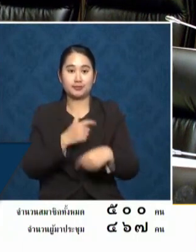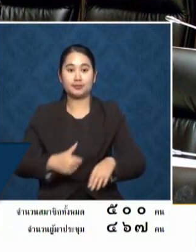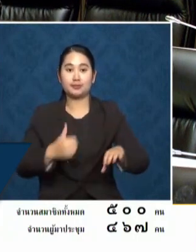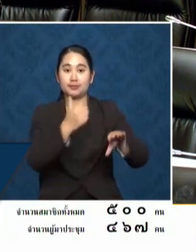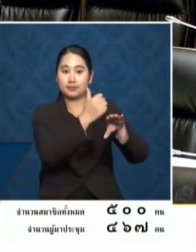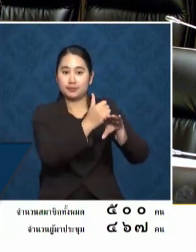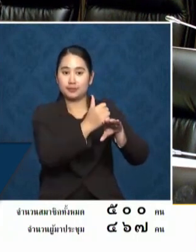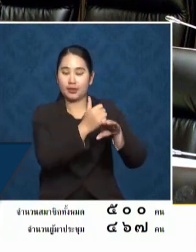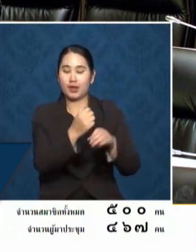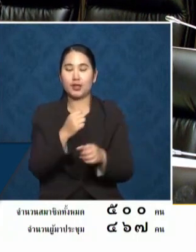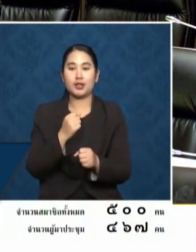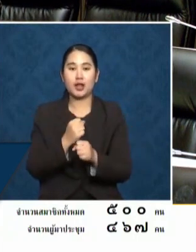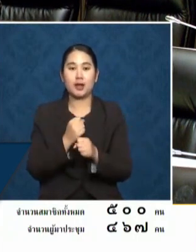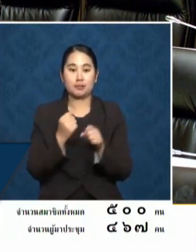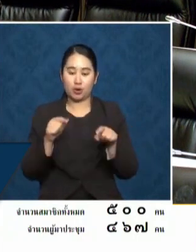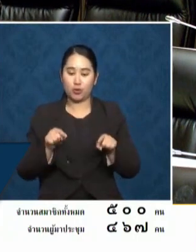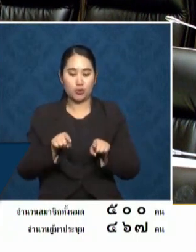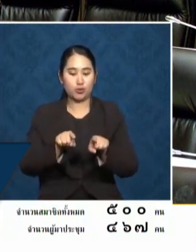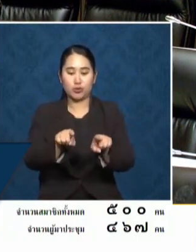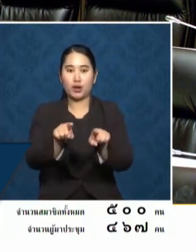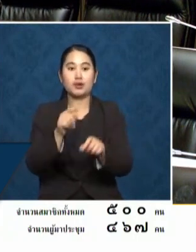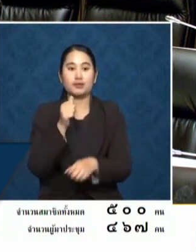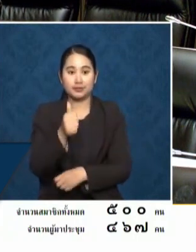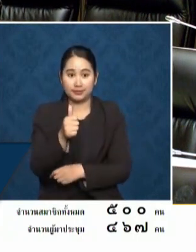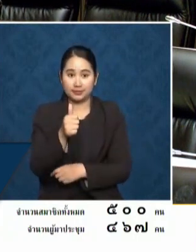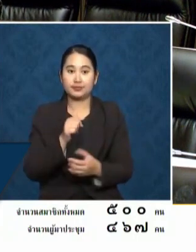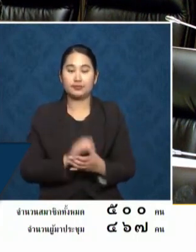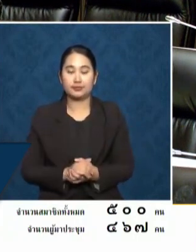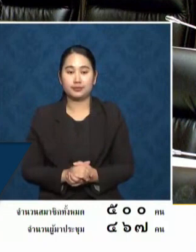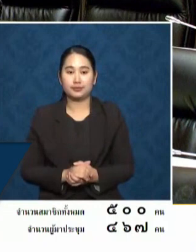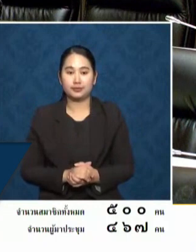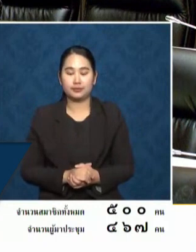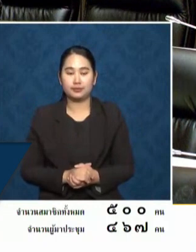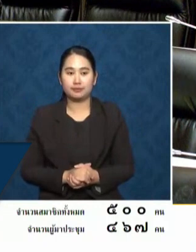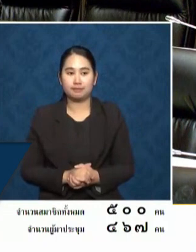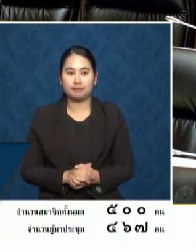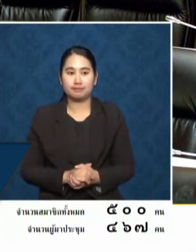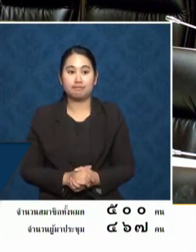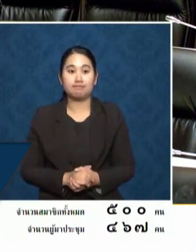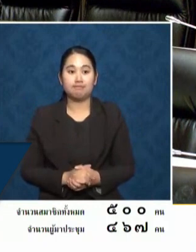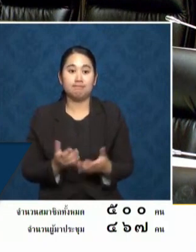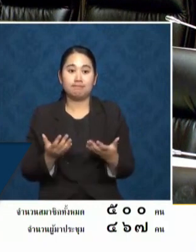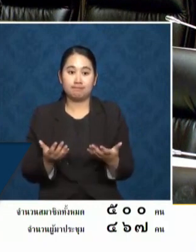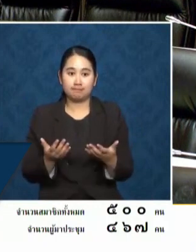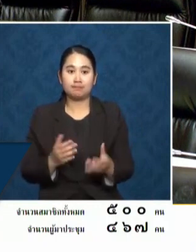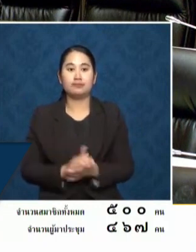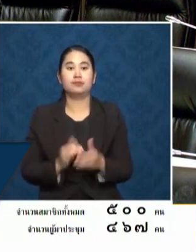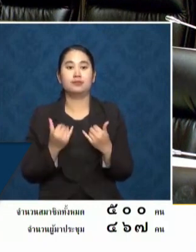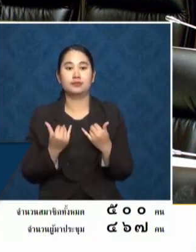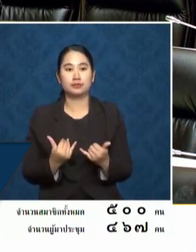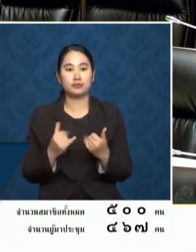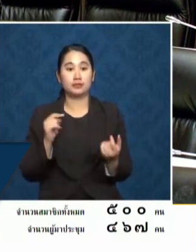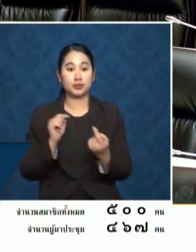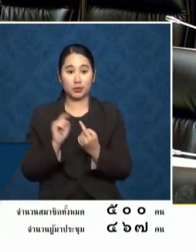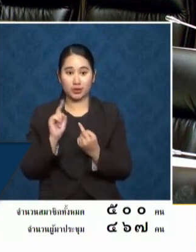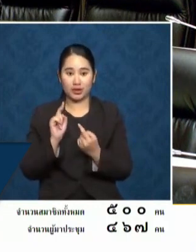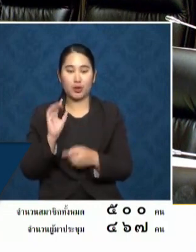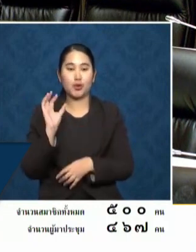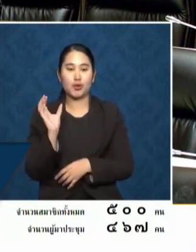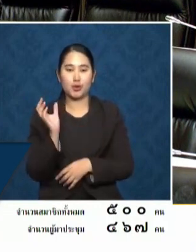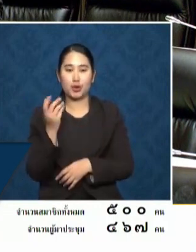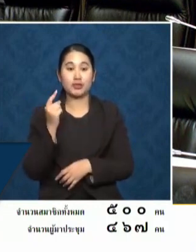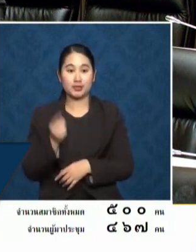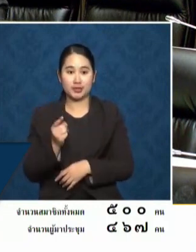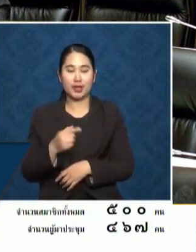คุณค่าที่อยู่เคียงข้างกันได้แต่เราปฏิเสธไม่ได้ครับว่าในโลกแห่งความเป็นจริงที่